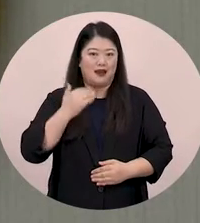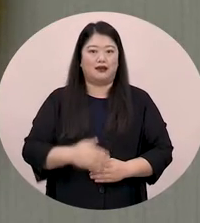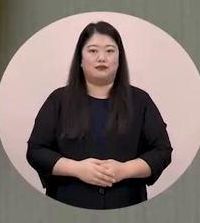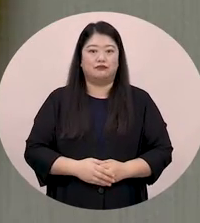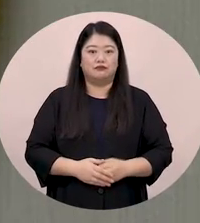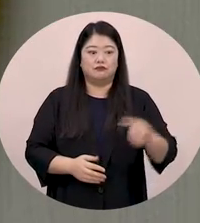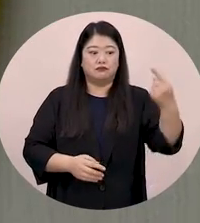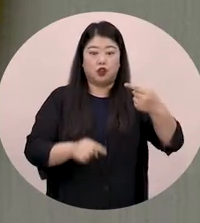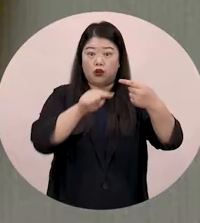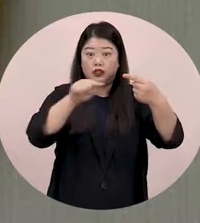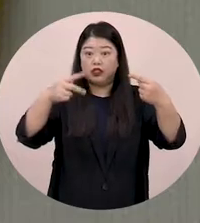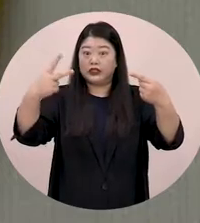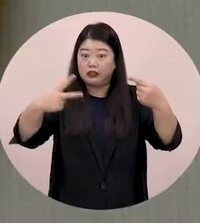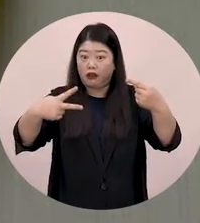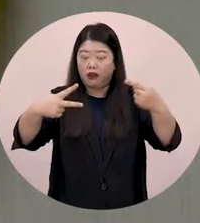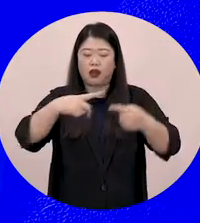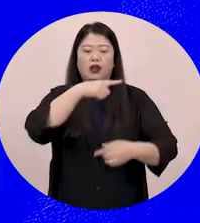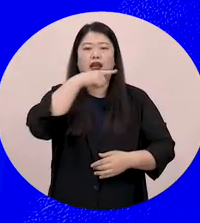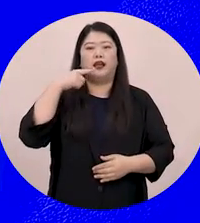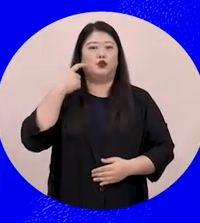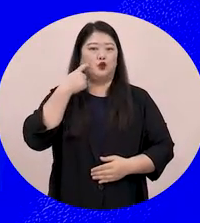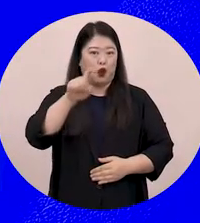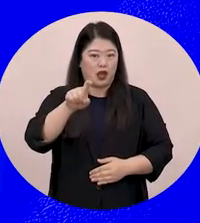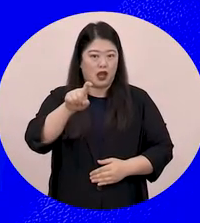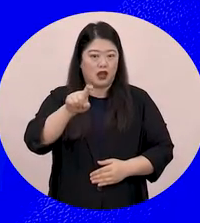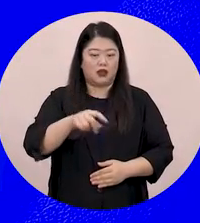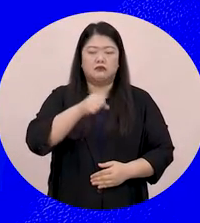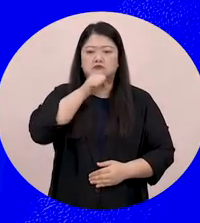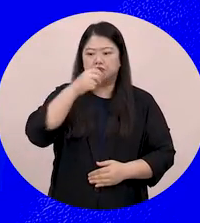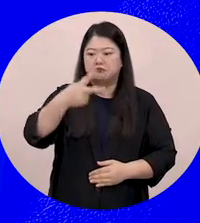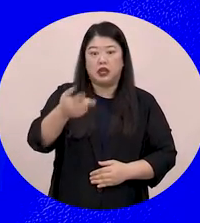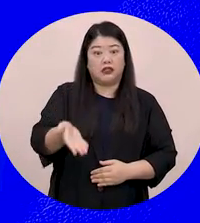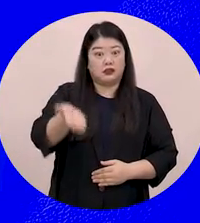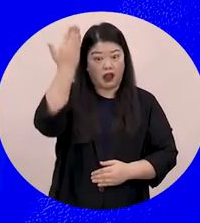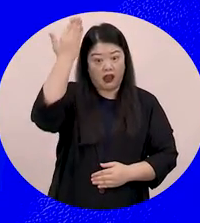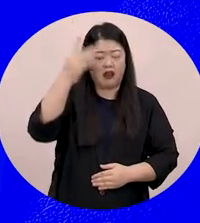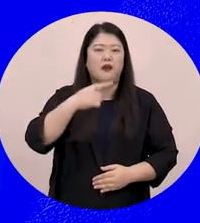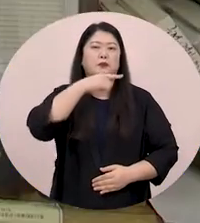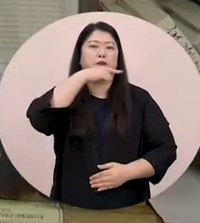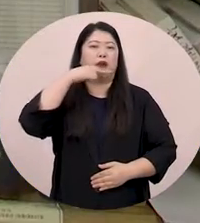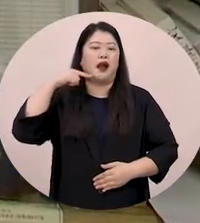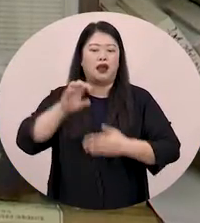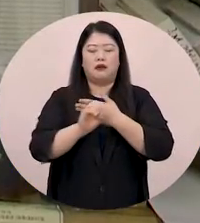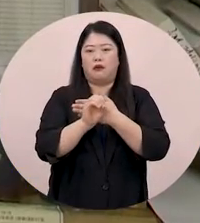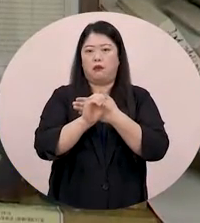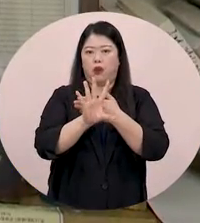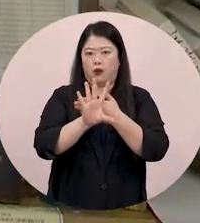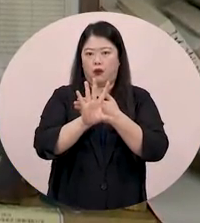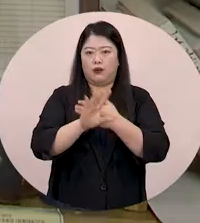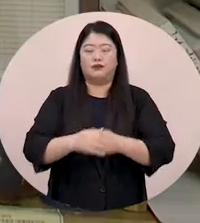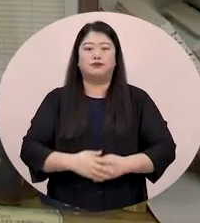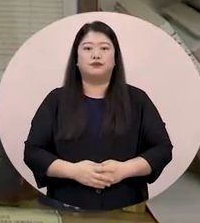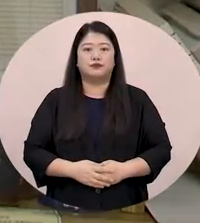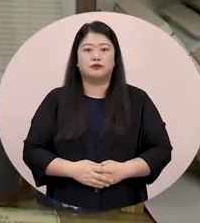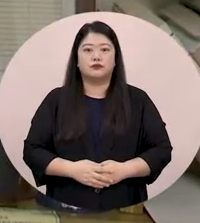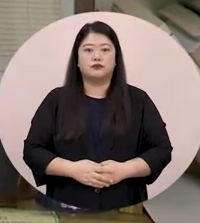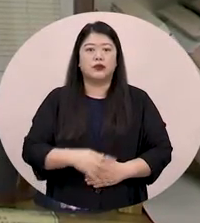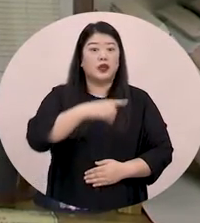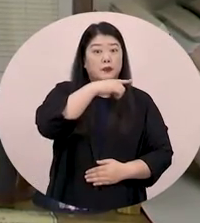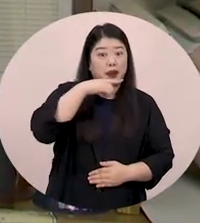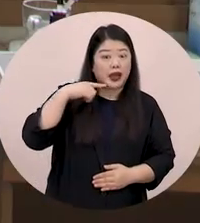이하일 때는 파란불, 1000에서 2000ppm일 때는 주황불, 2000ppm 이상일 때는 빨간불이